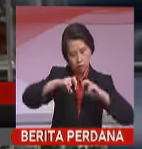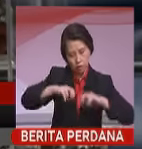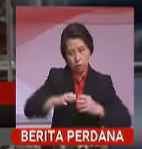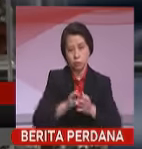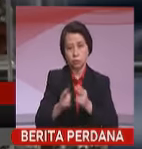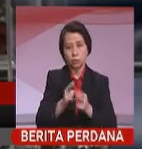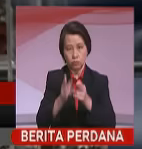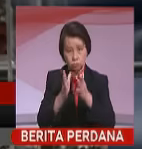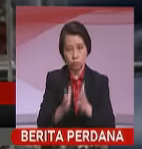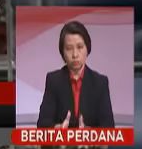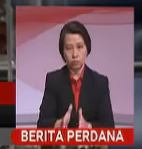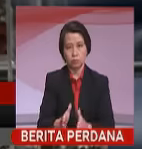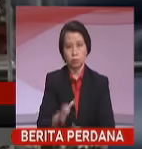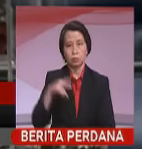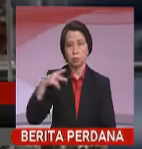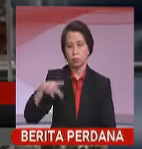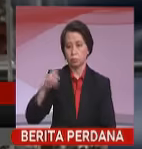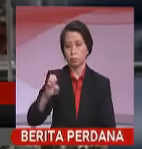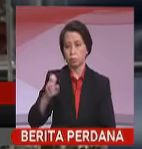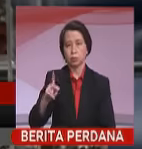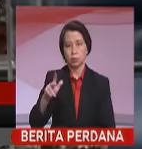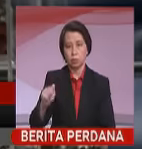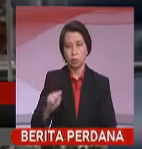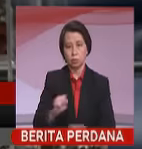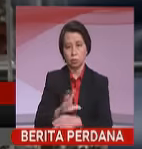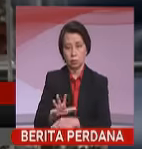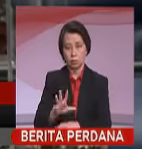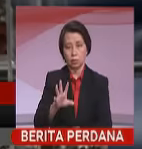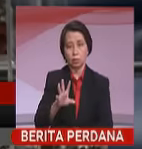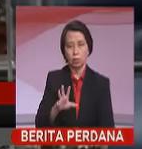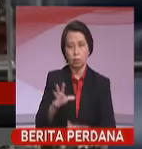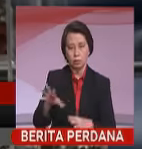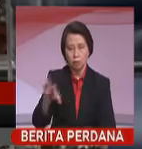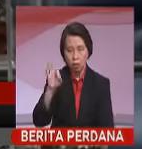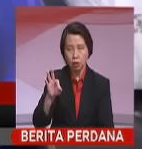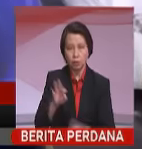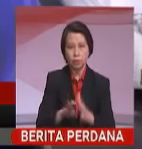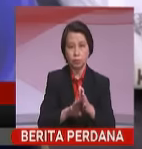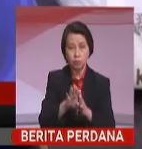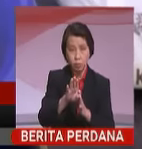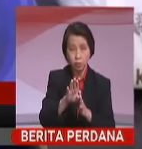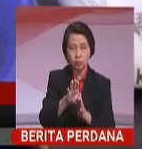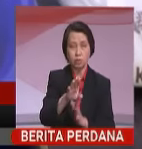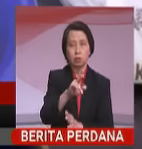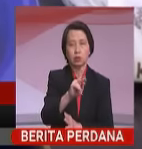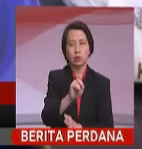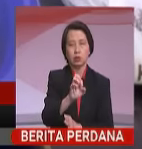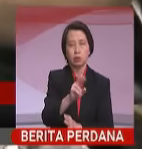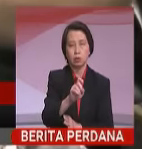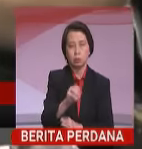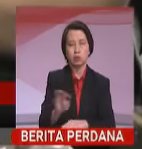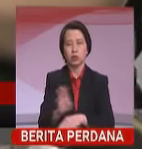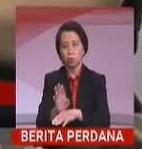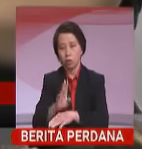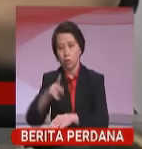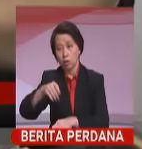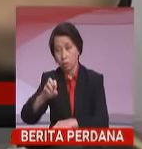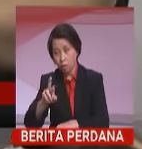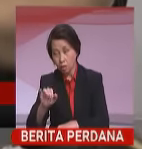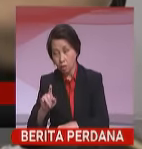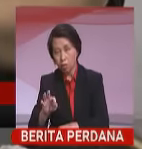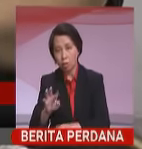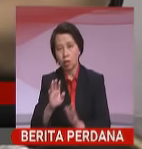Usahawan Pasca COVID MIDAC mendapati prestasi koperasi, perniagaan koperasi telah